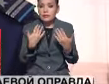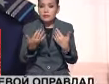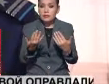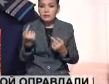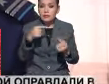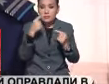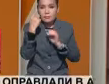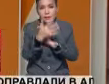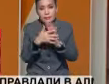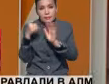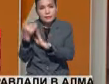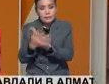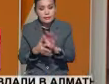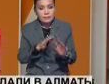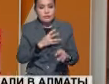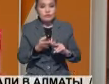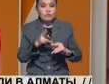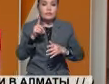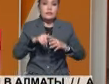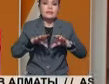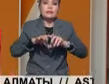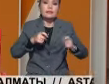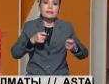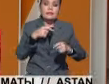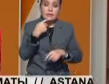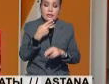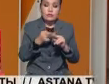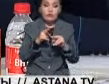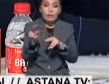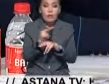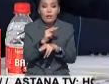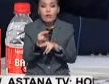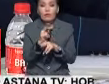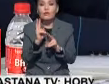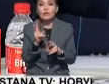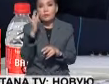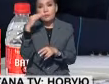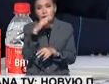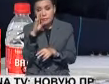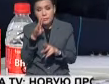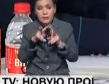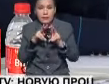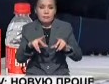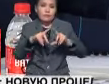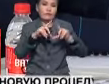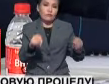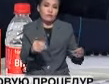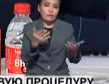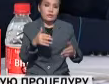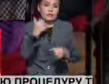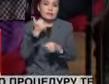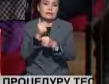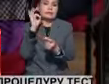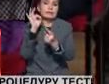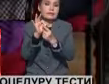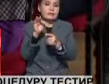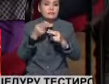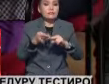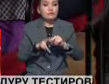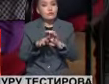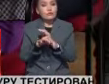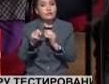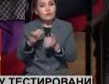с пониманием. Как заверили спикеры, воспитательная часть ребенка лежит на плечах как родителей, так и школы. Поэтому основной целью проводимой работы